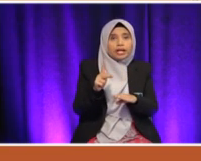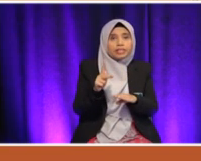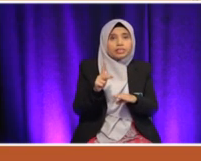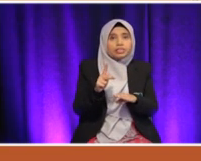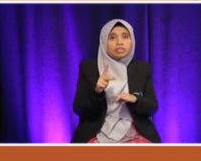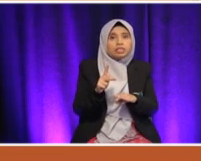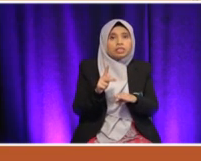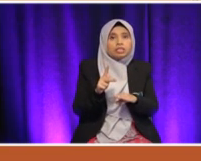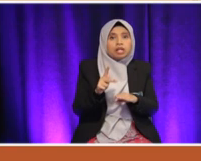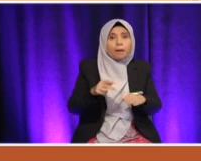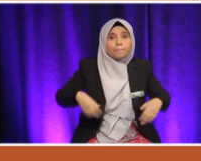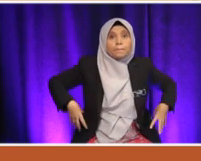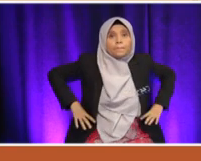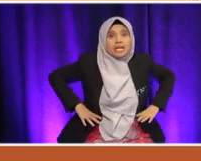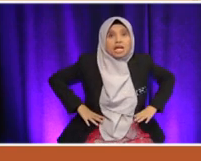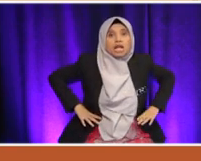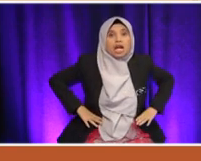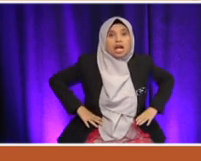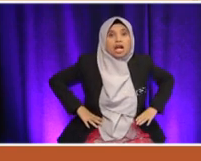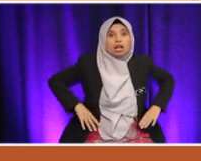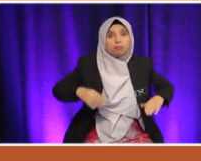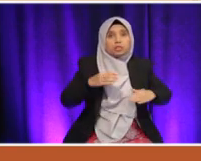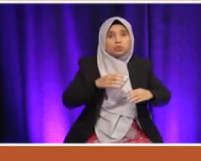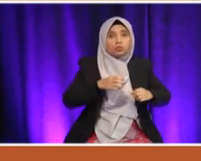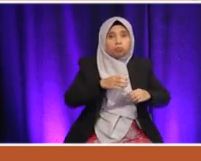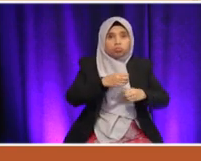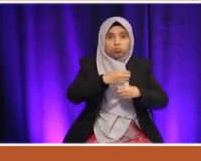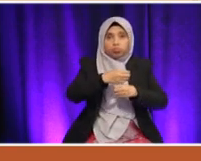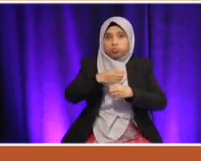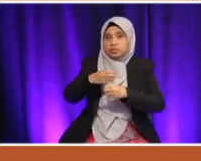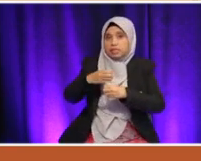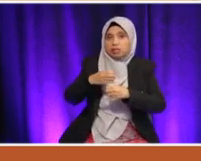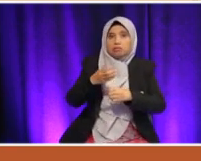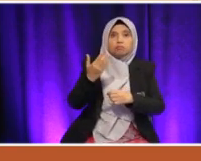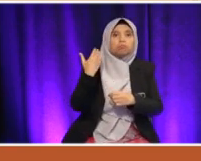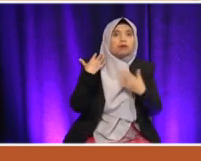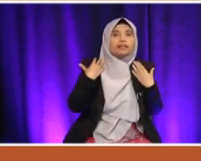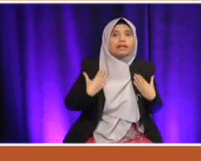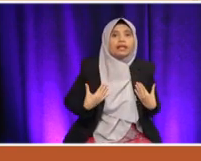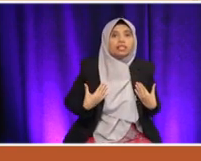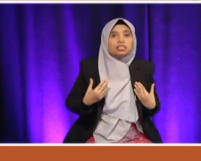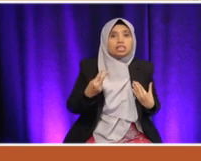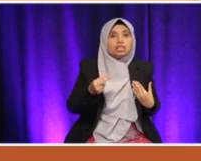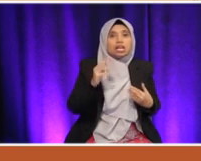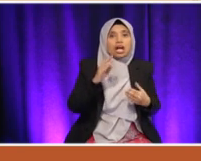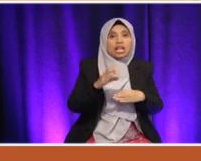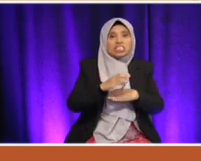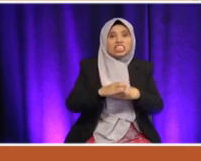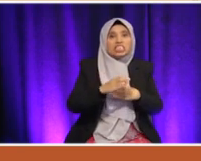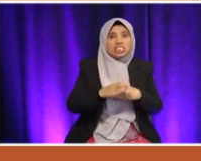menggunakan pinggang lalu pusing badan tapi Kaki masih still di situ oke itu namanya